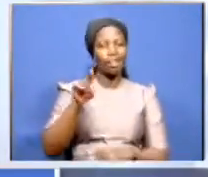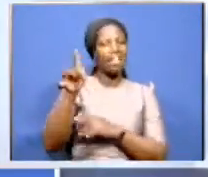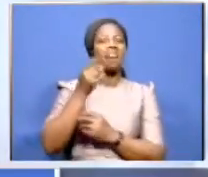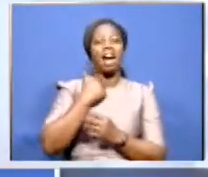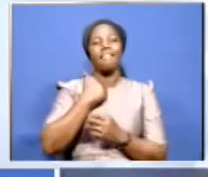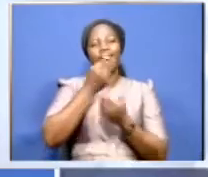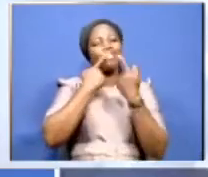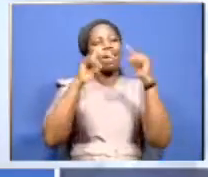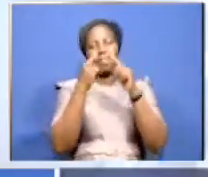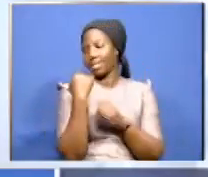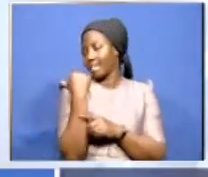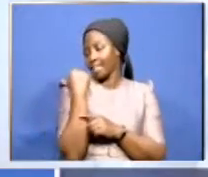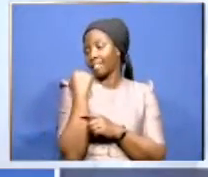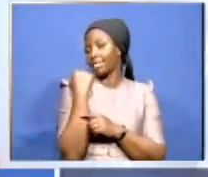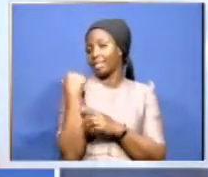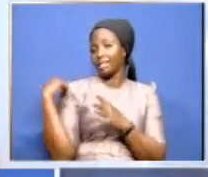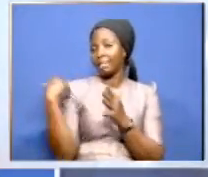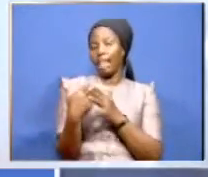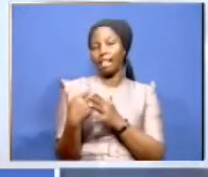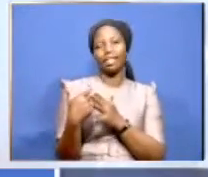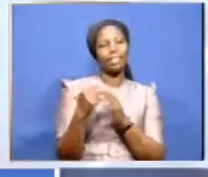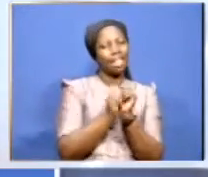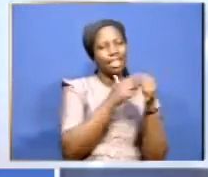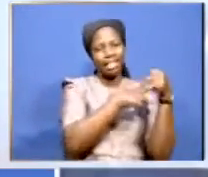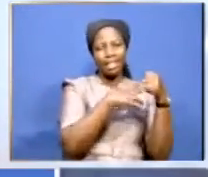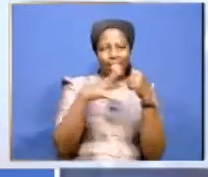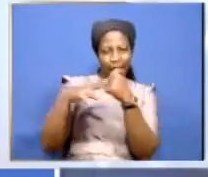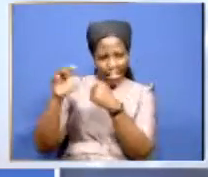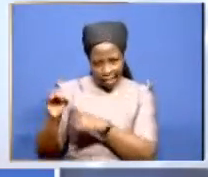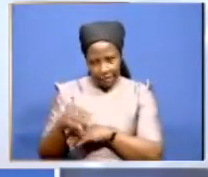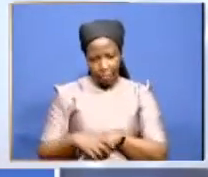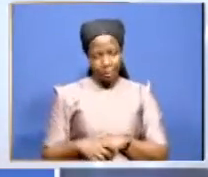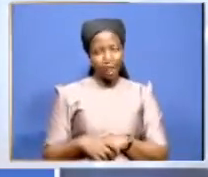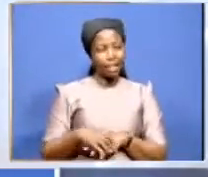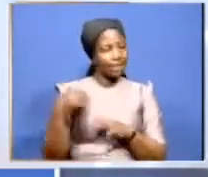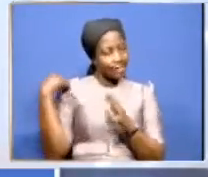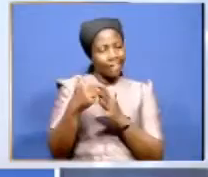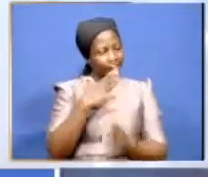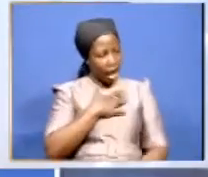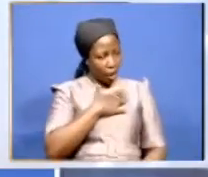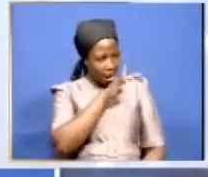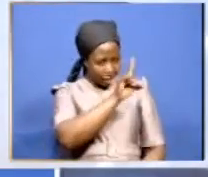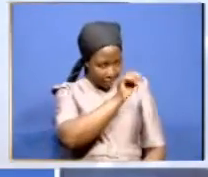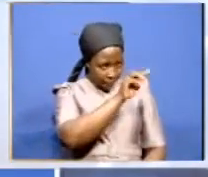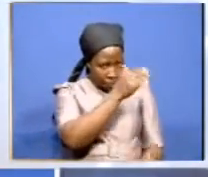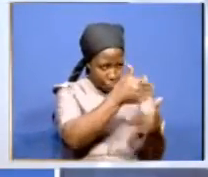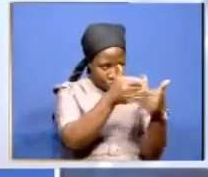ametutangazia jana ya kwamba tangu miaka ya 70 tangu mabwawa yetu haya yajengwe